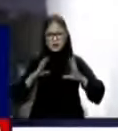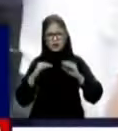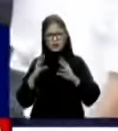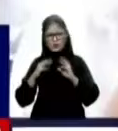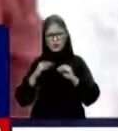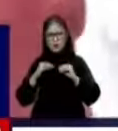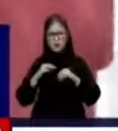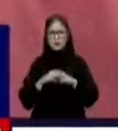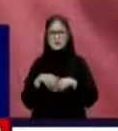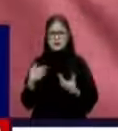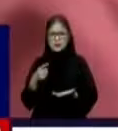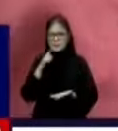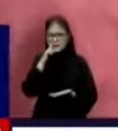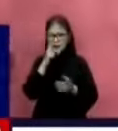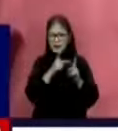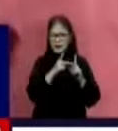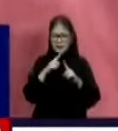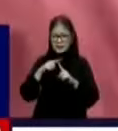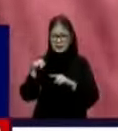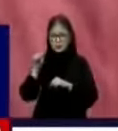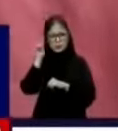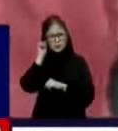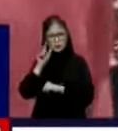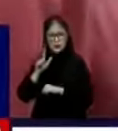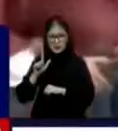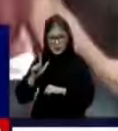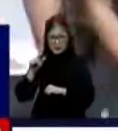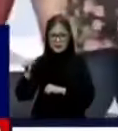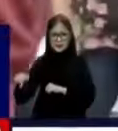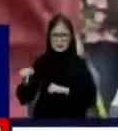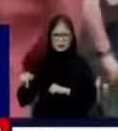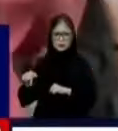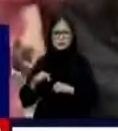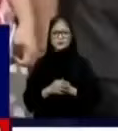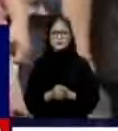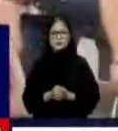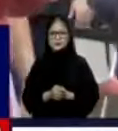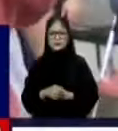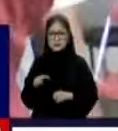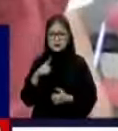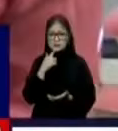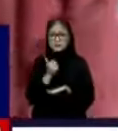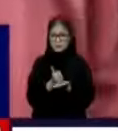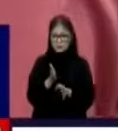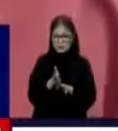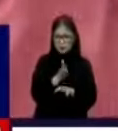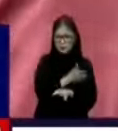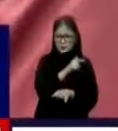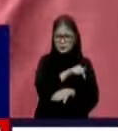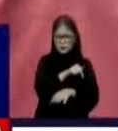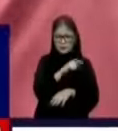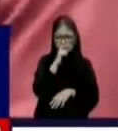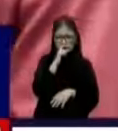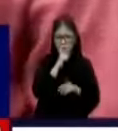dengan Haritanu Sudipyo dan juga Liliana Tanu Sudipyo. Ya. Memang sebelumnya Bapak Haritanu Sudipyo